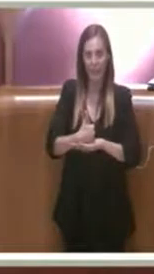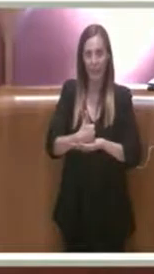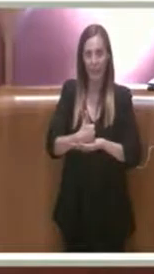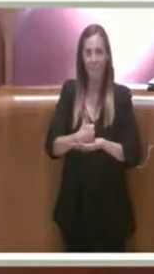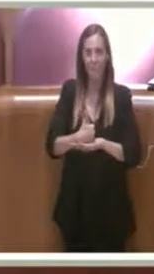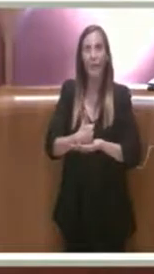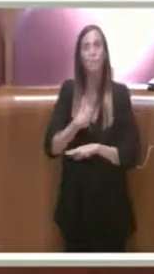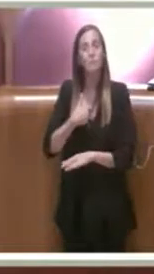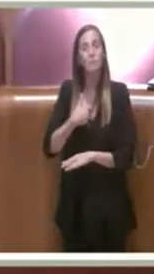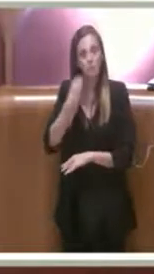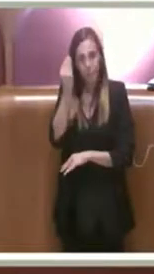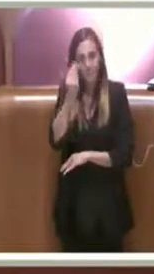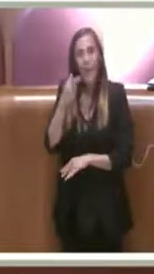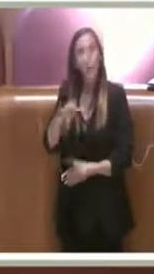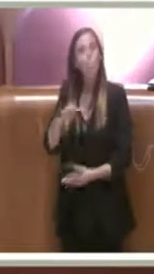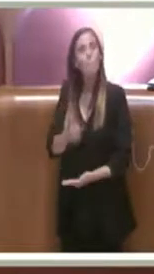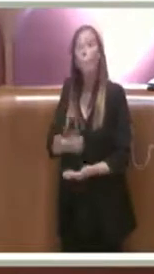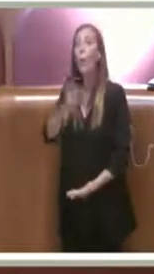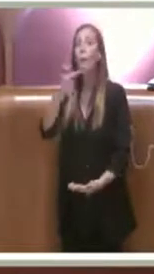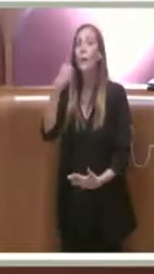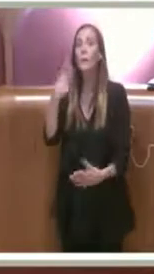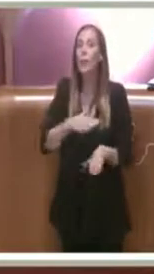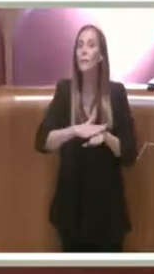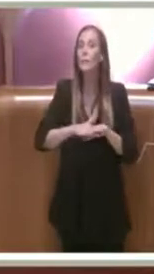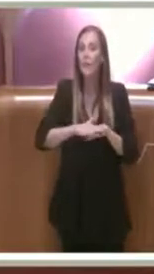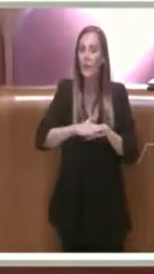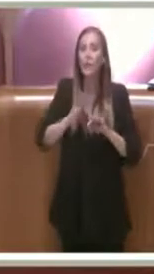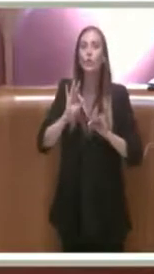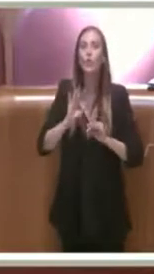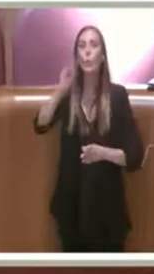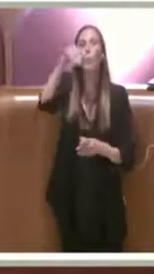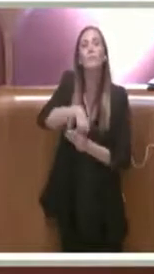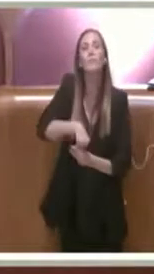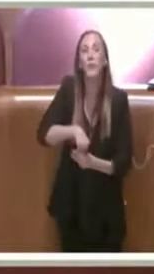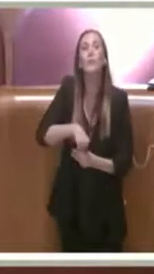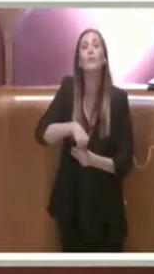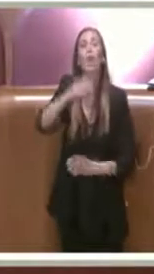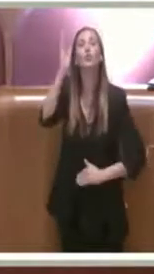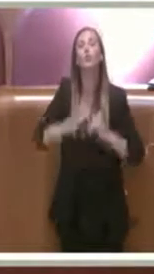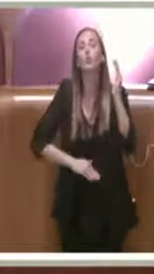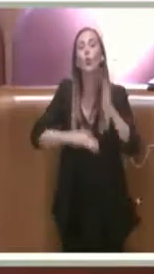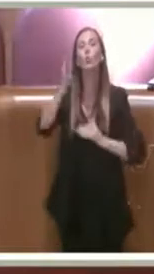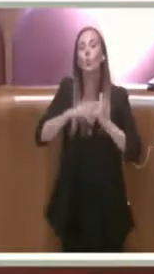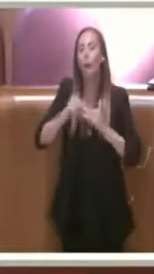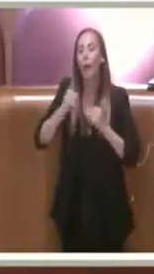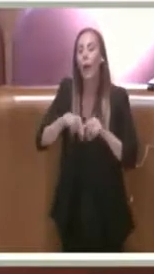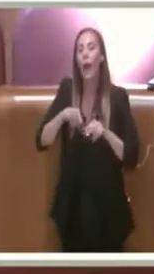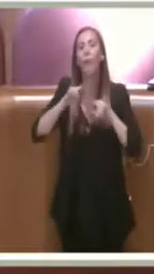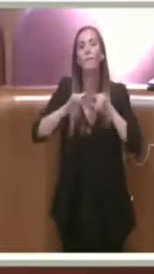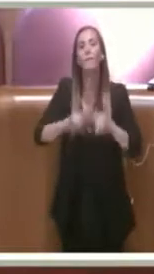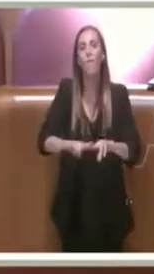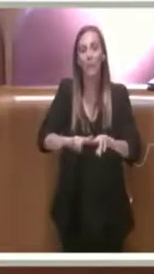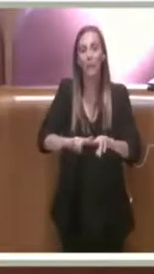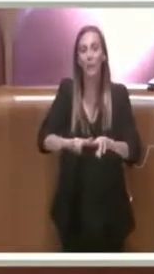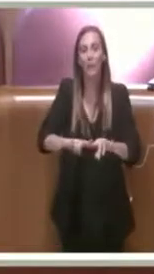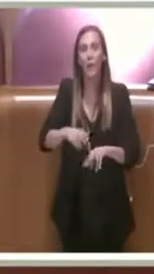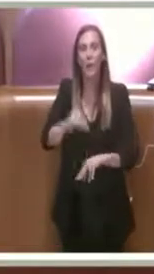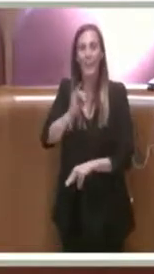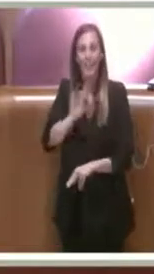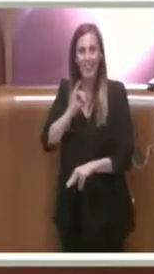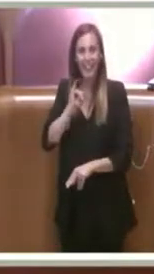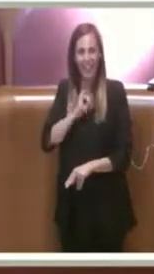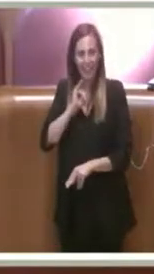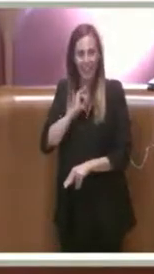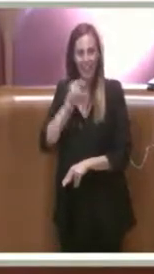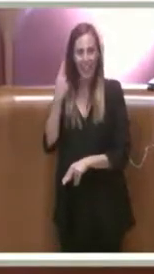Ci sembrava importante rendere questo servizio strutturale nel regolamento. L'indennità di funzione, parliamo dell'indennità